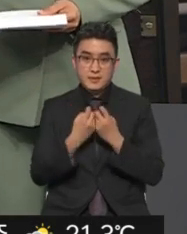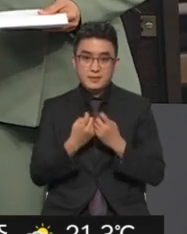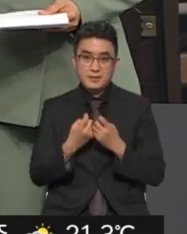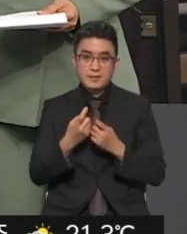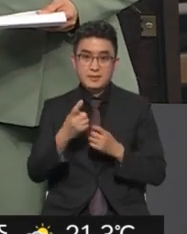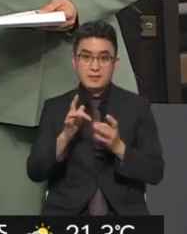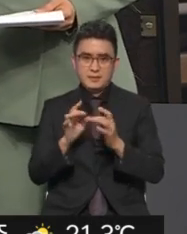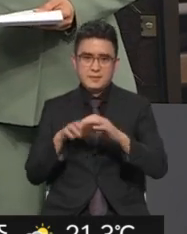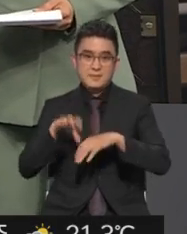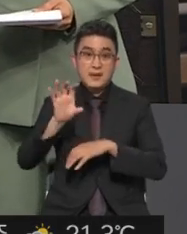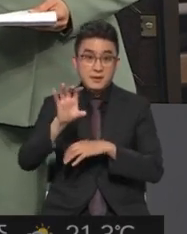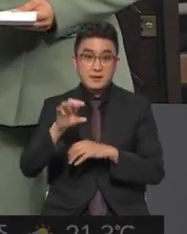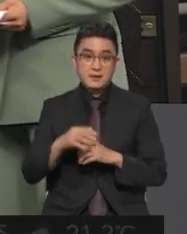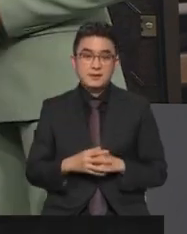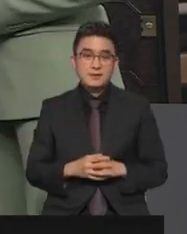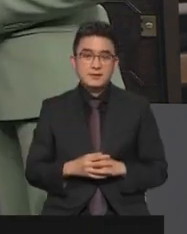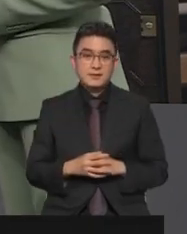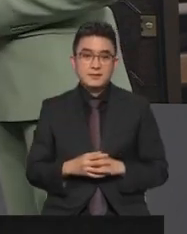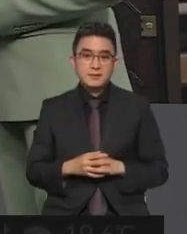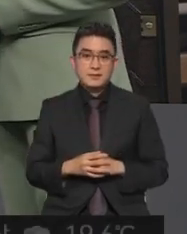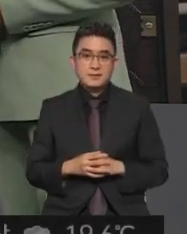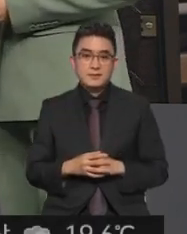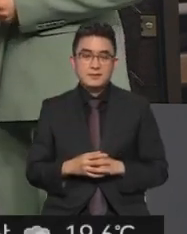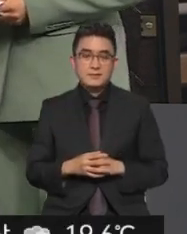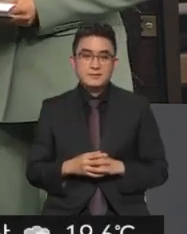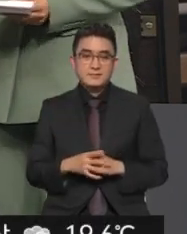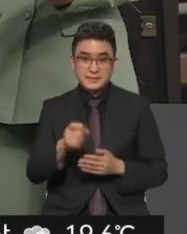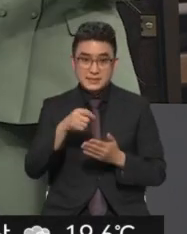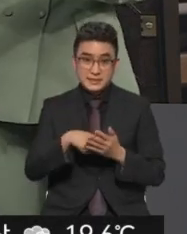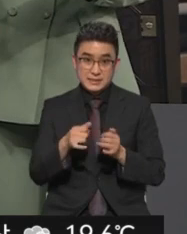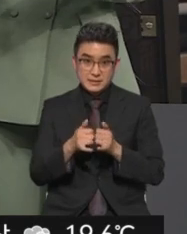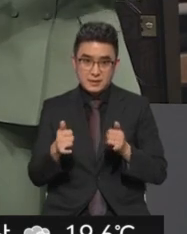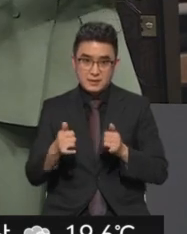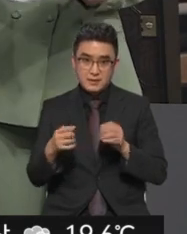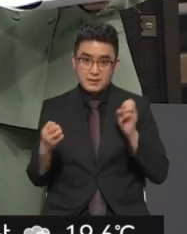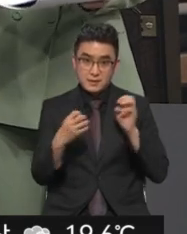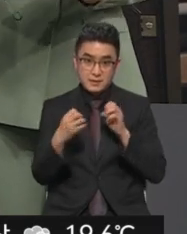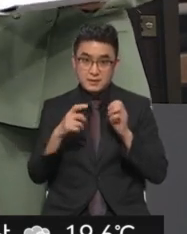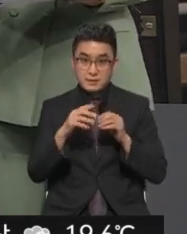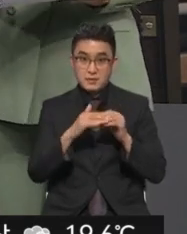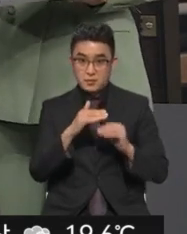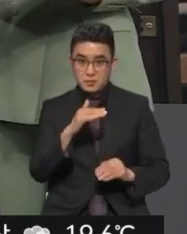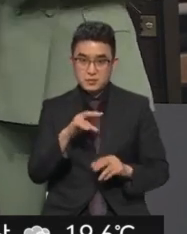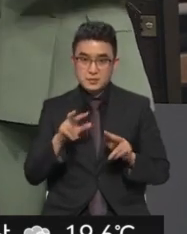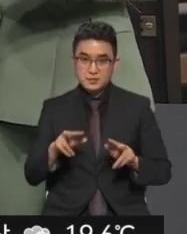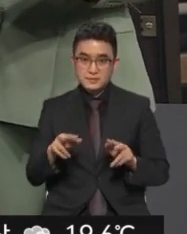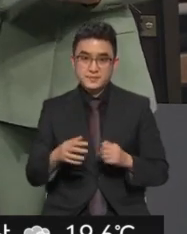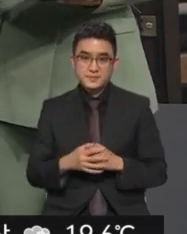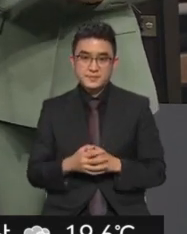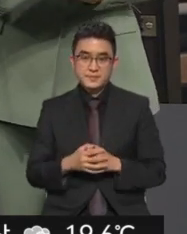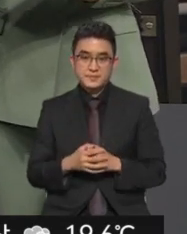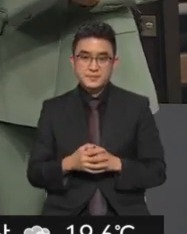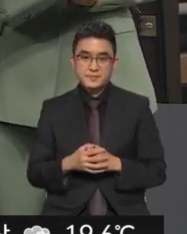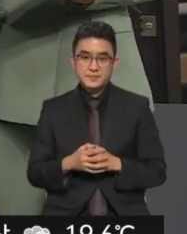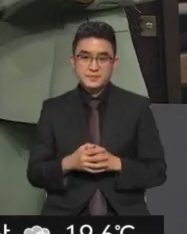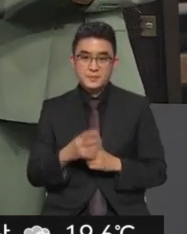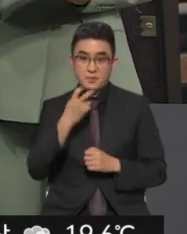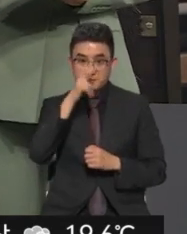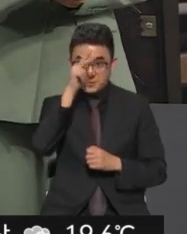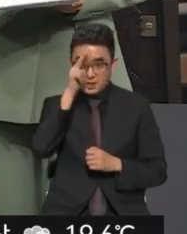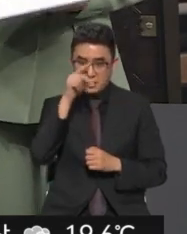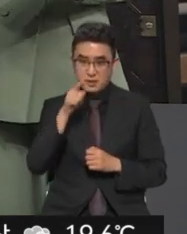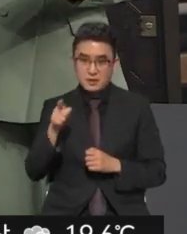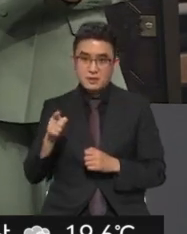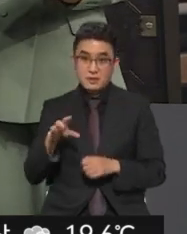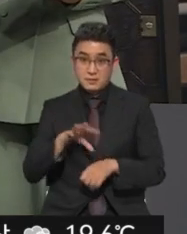자유로운 몸이었던 이때이 기자에게 했던 말 그리고 지금 검찰의 구속된 구속된 상태에서 검찰에